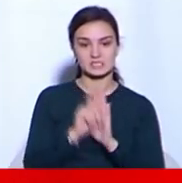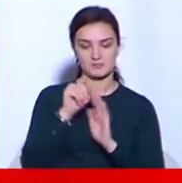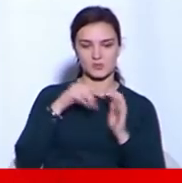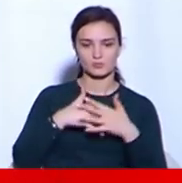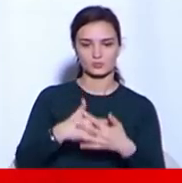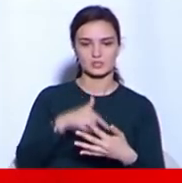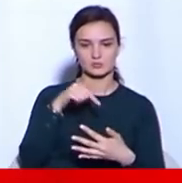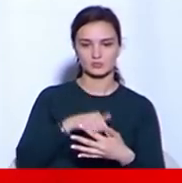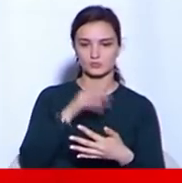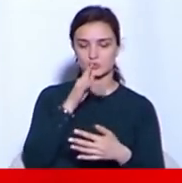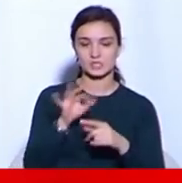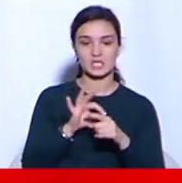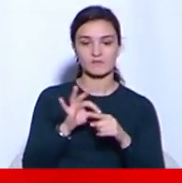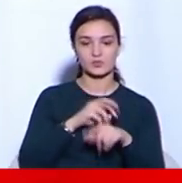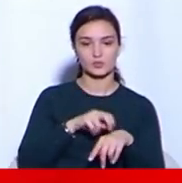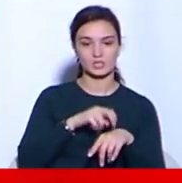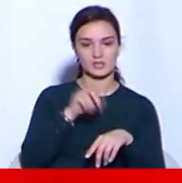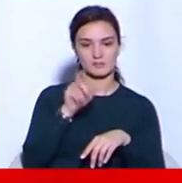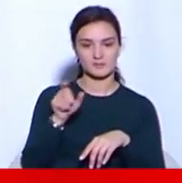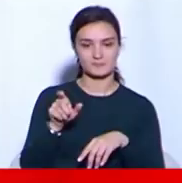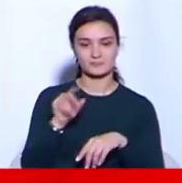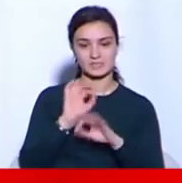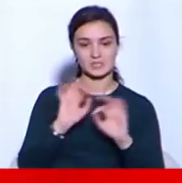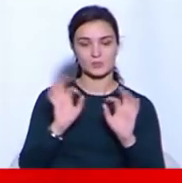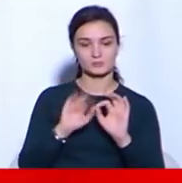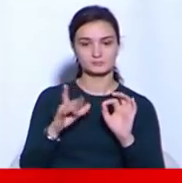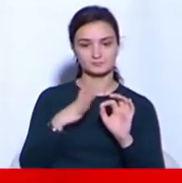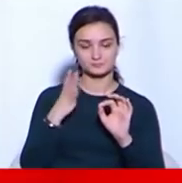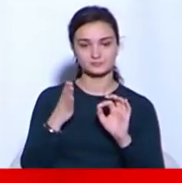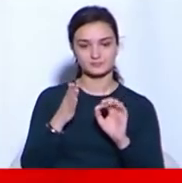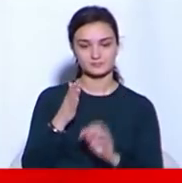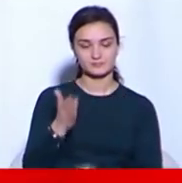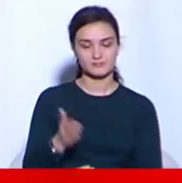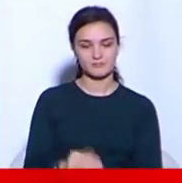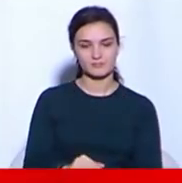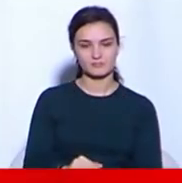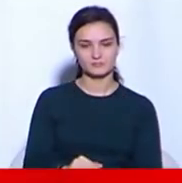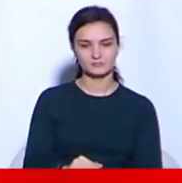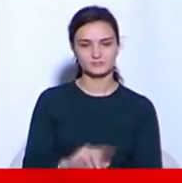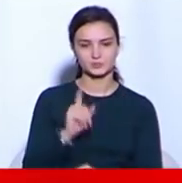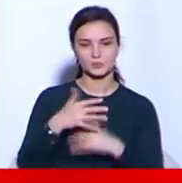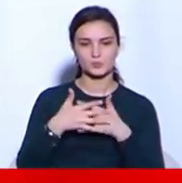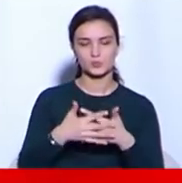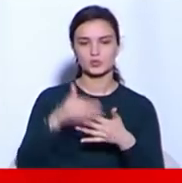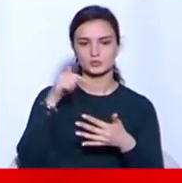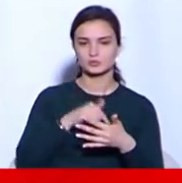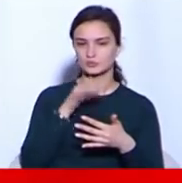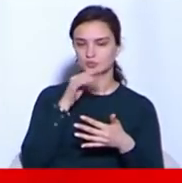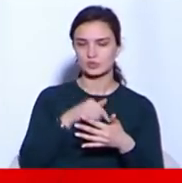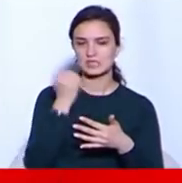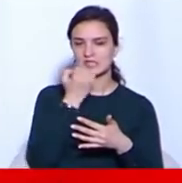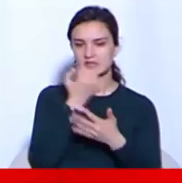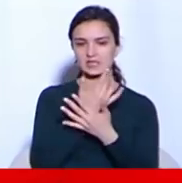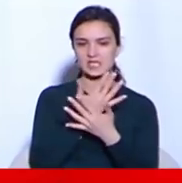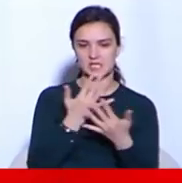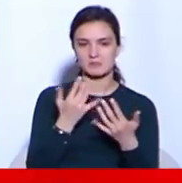უნდა იყოს ის, რაზედაც ნევროლოგები საუბრობდნენ და რაზედაც ქალბატონი საუბრობდა, თამარი საუბრობდა ამ შემთხვევაში, რომ მუცლადყოფნის პერიოდში